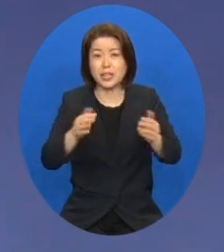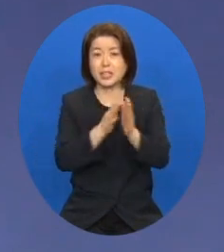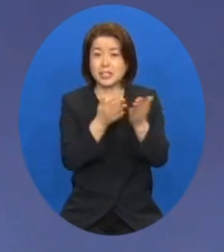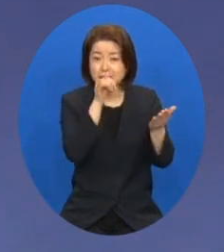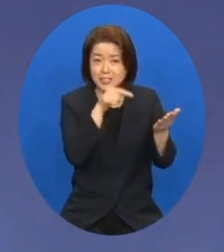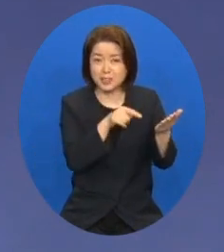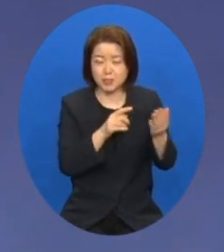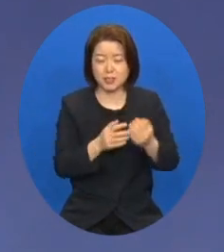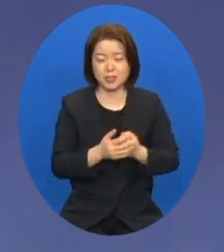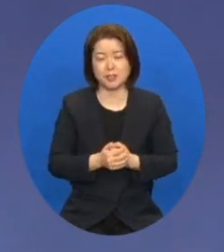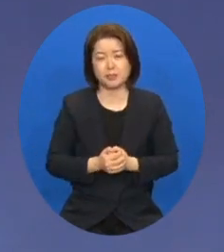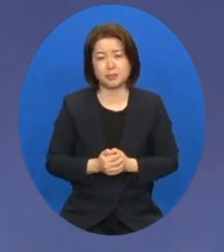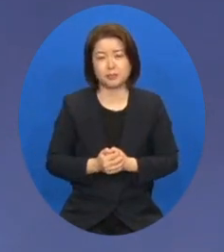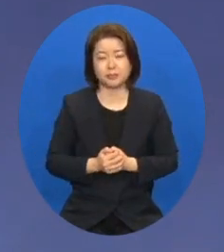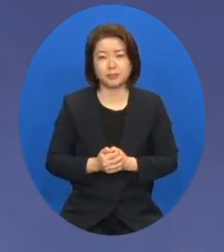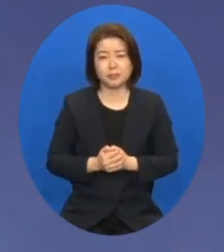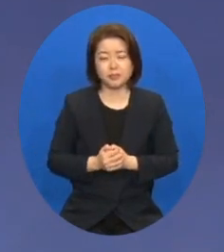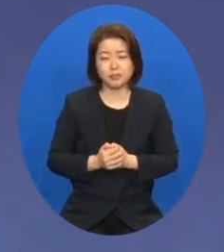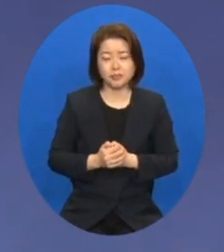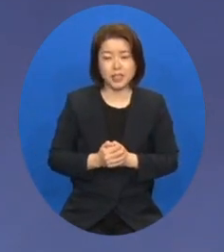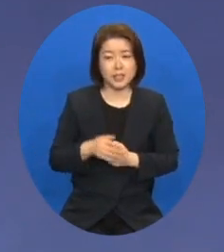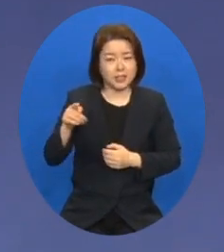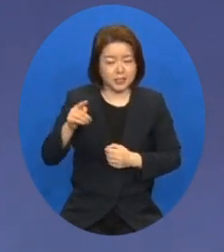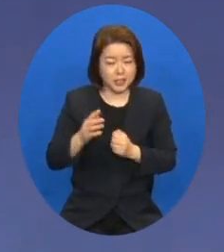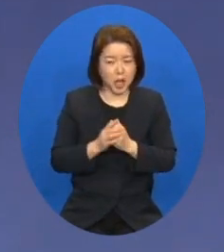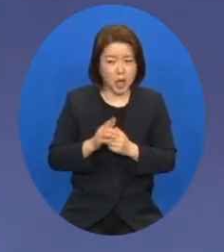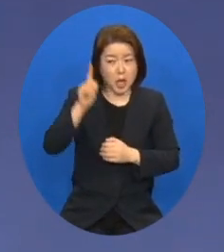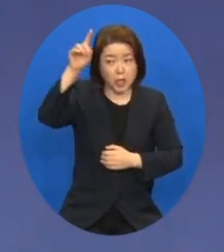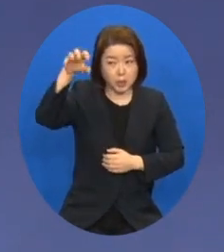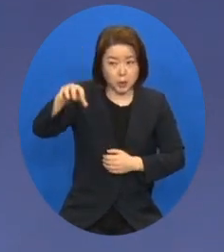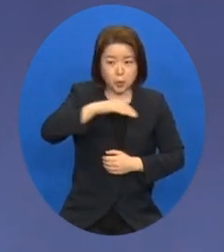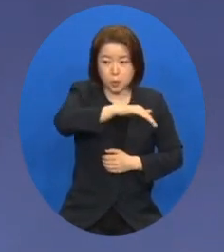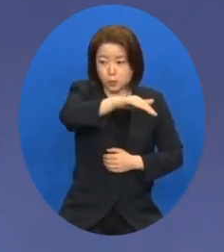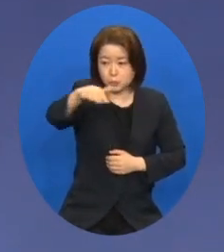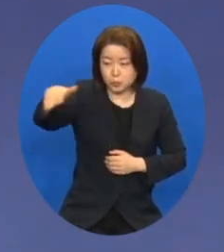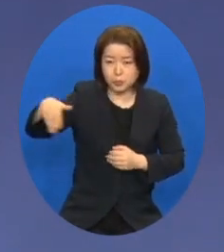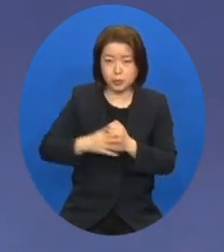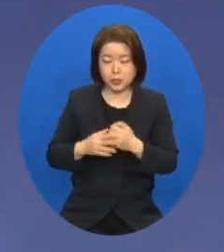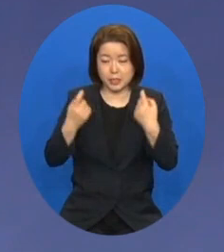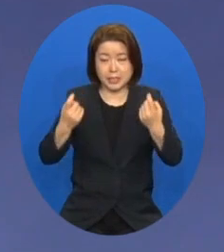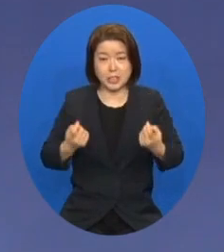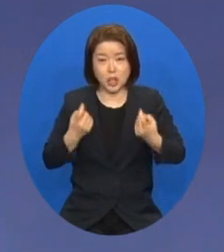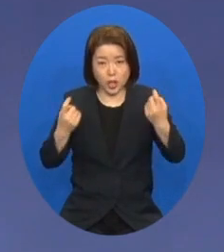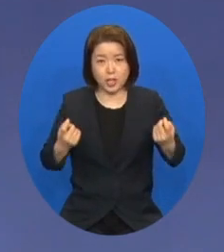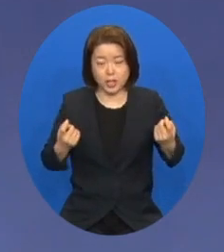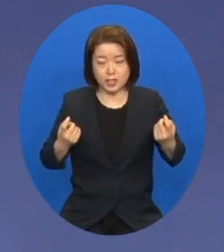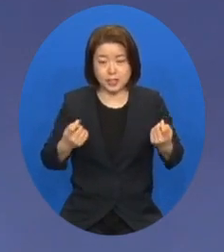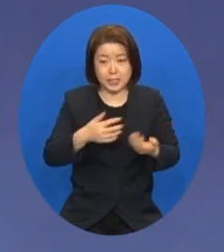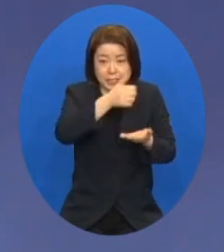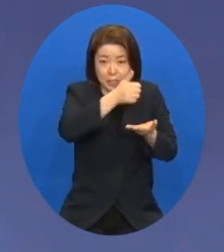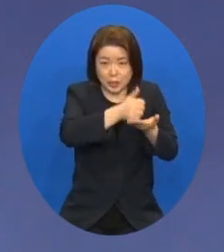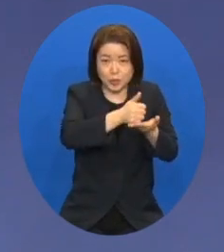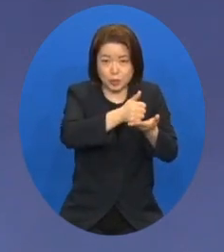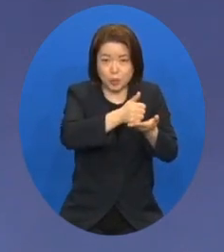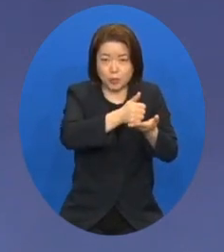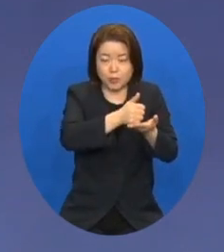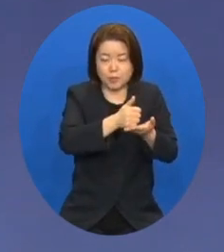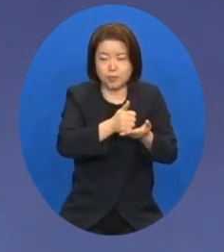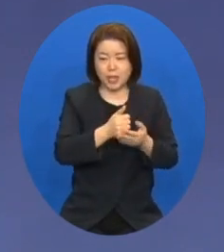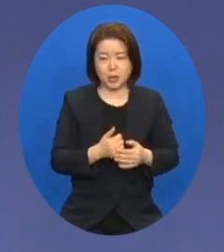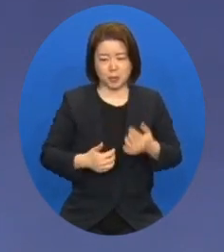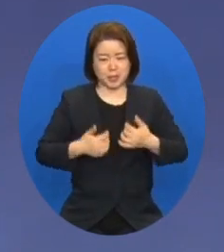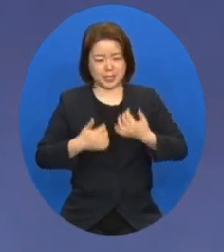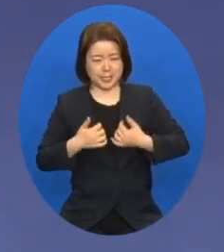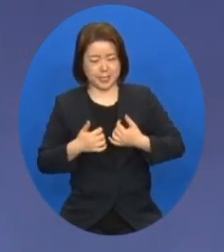그 책은 천국 변방을 여행하는 언어 주인공 그 주인공을 이제 판타지